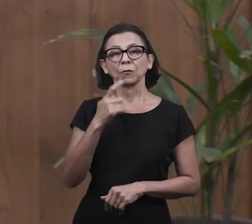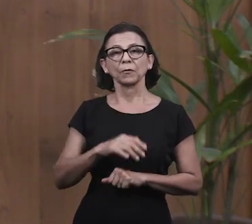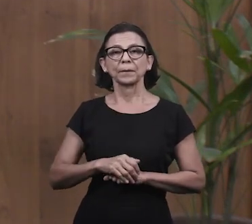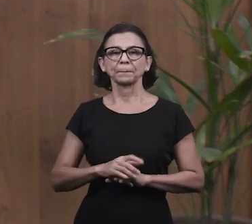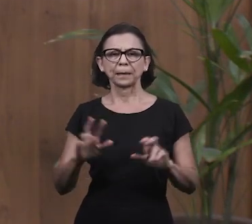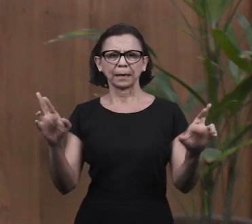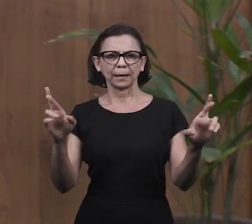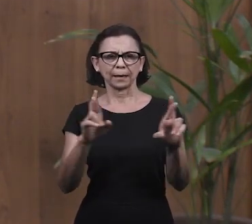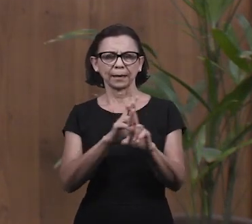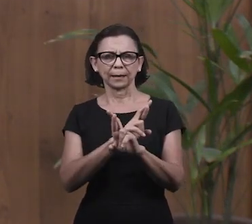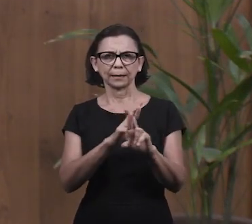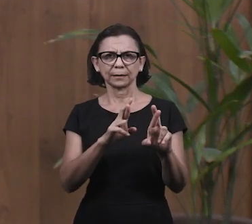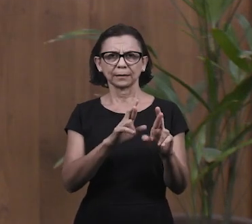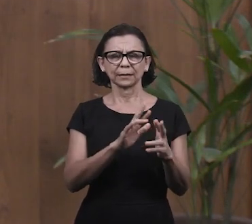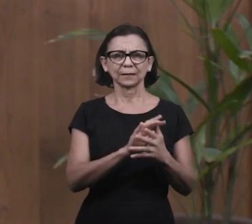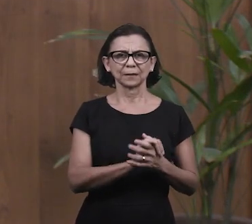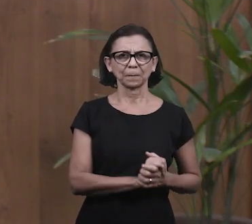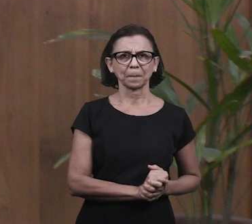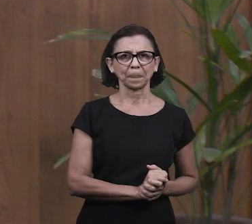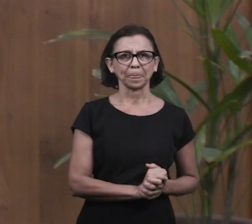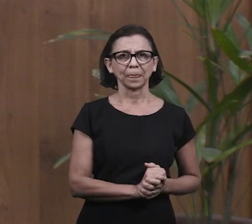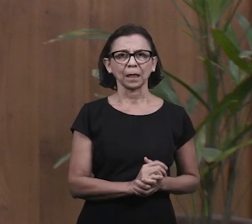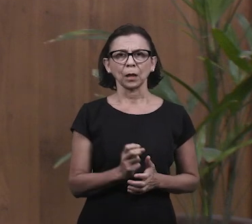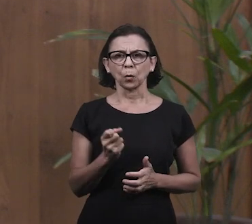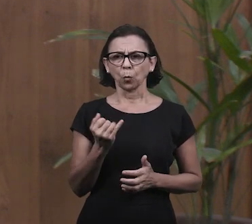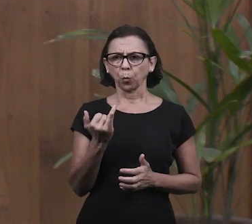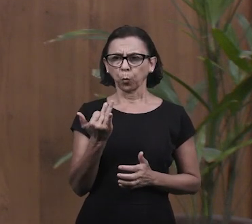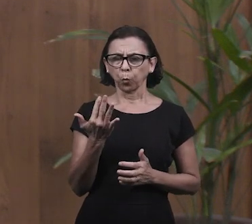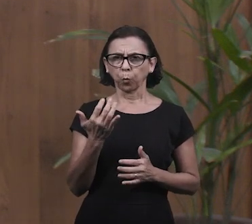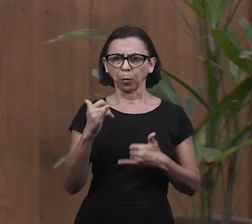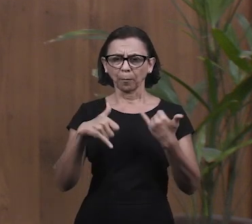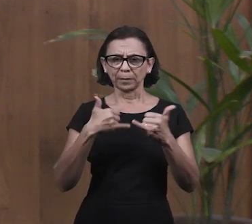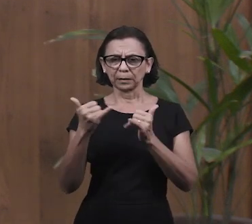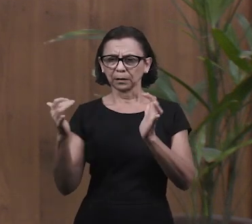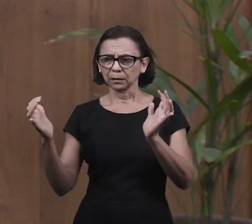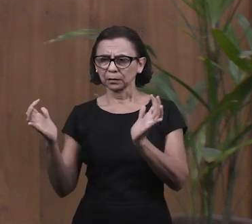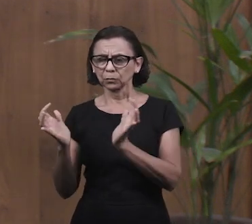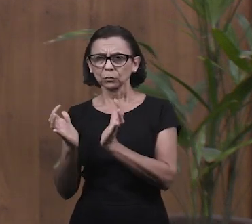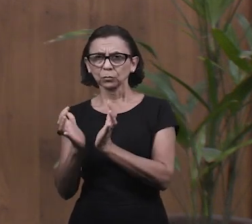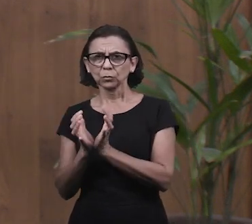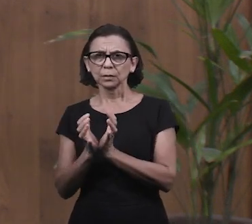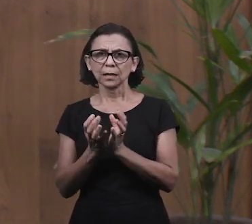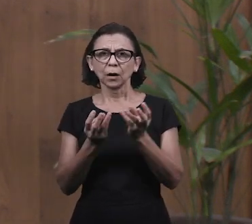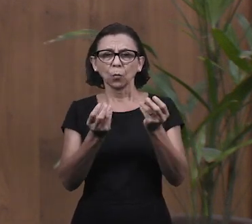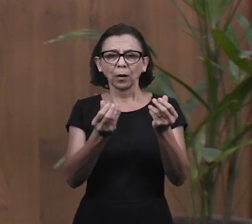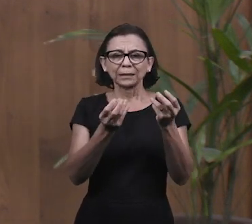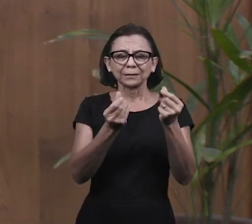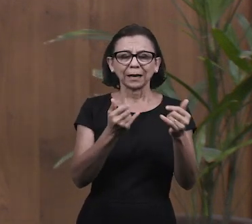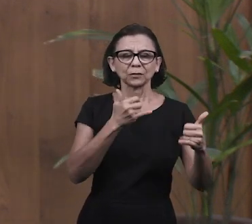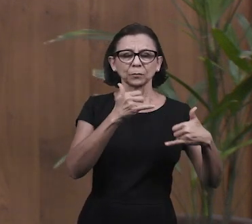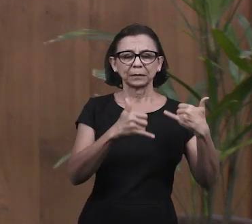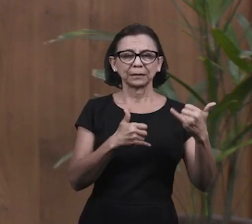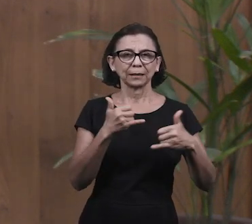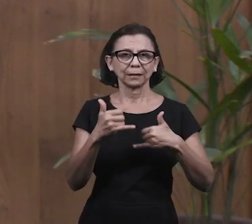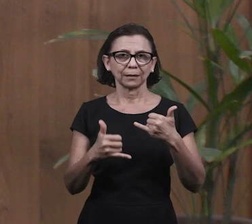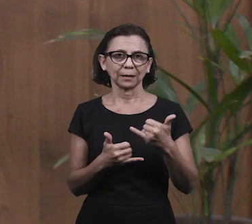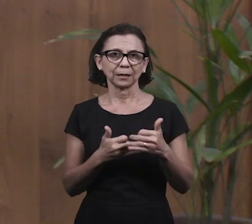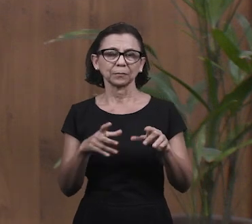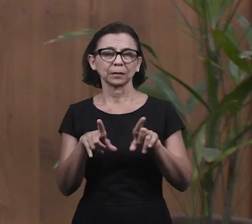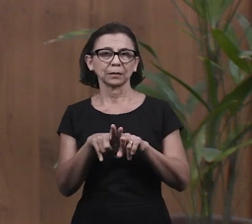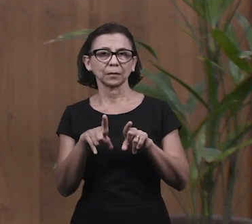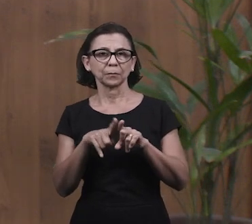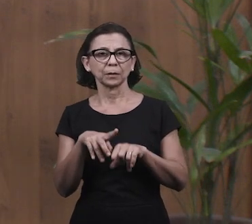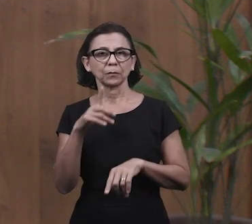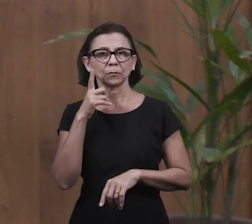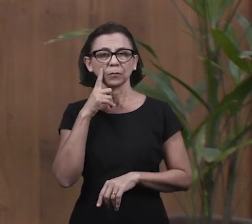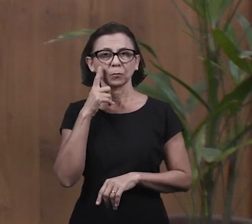4e épisode, nous allons parler sur le rapport entre la quantité de jeux et la qualité